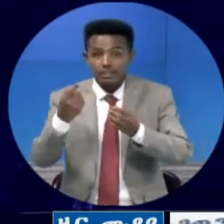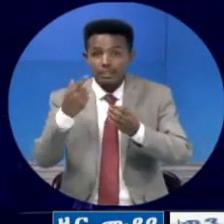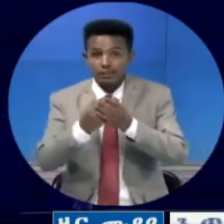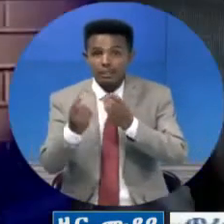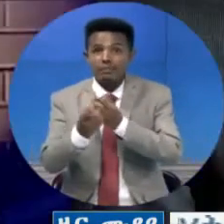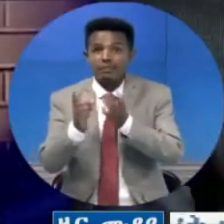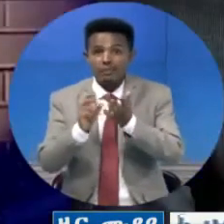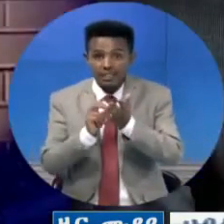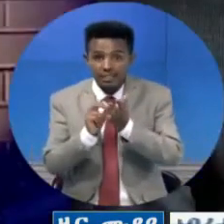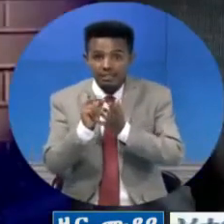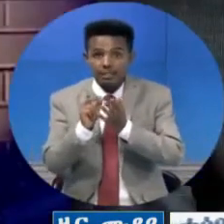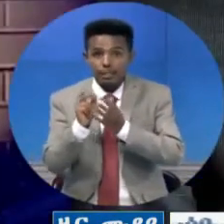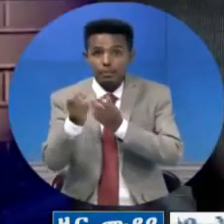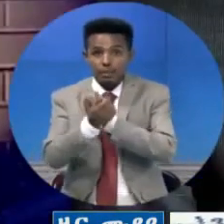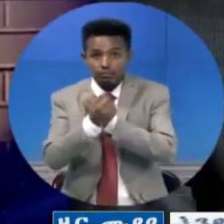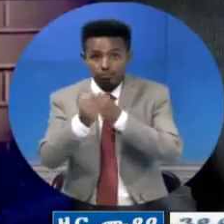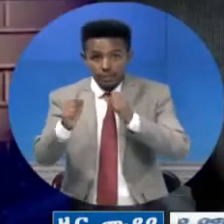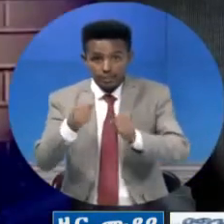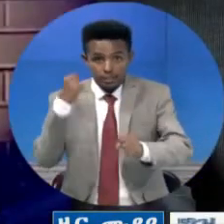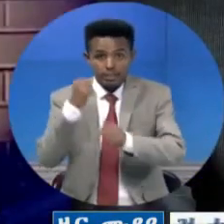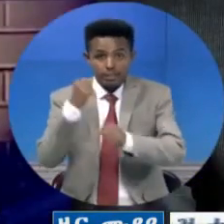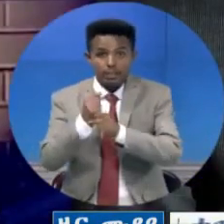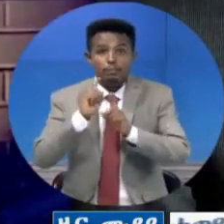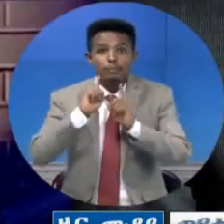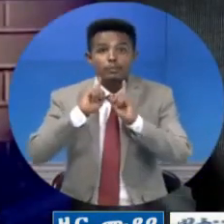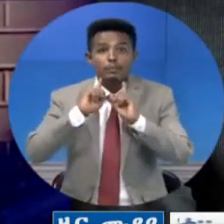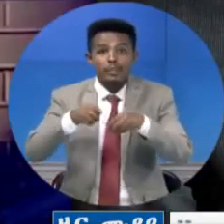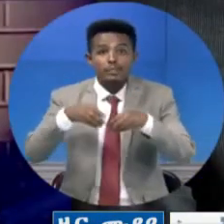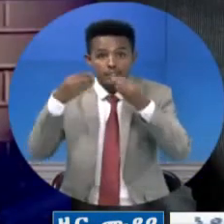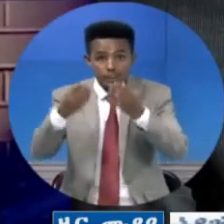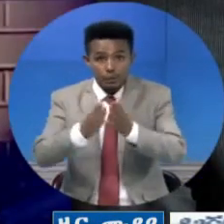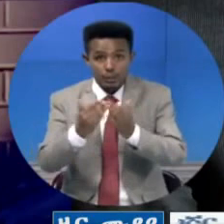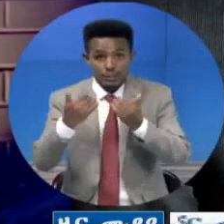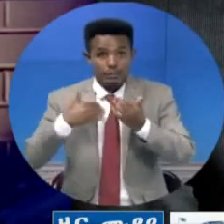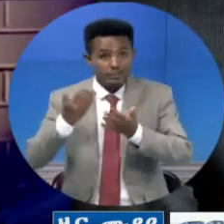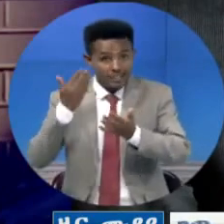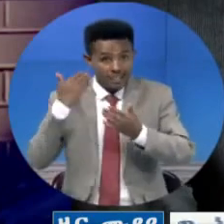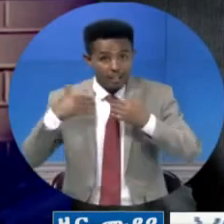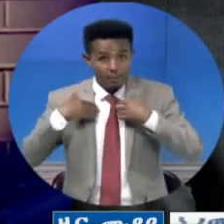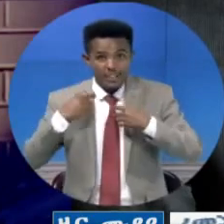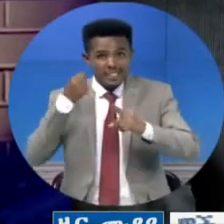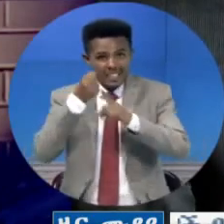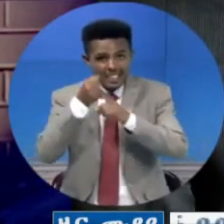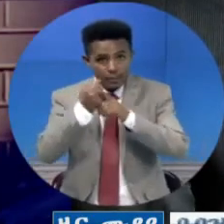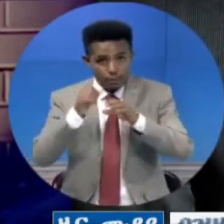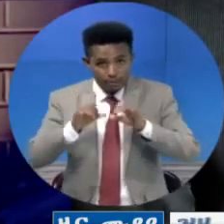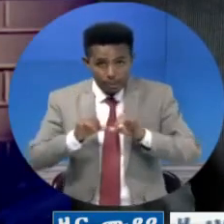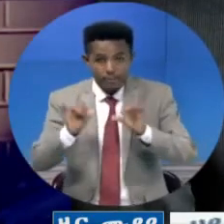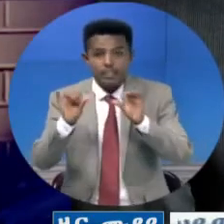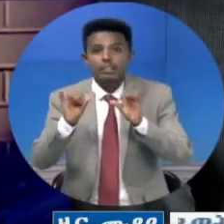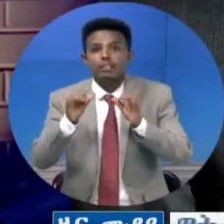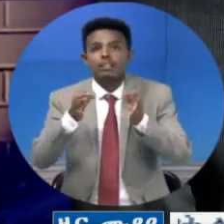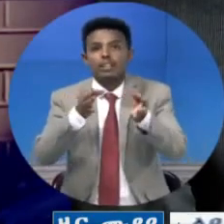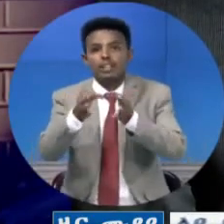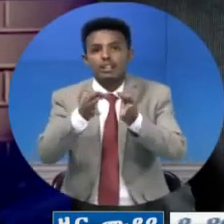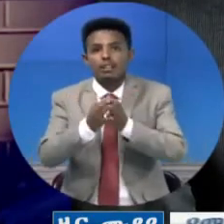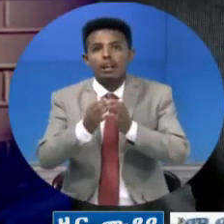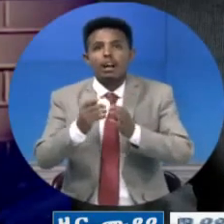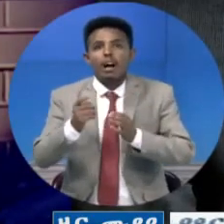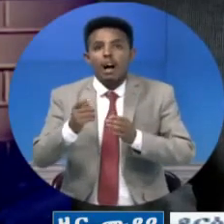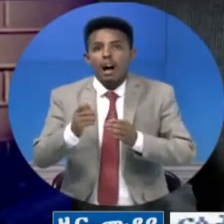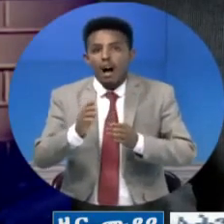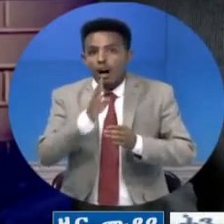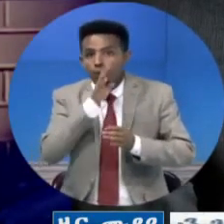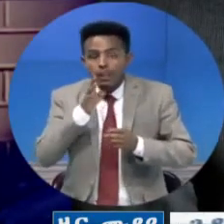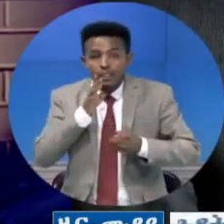የፍትህና የዲሞክራሲ ጥያቄዎች እንዲመለሱም ከዚህ በፊት የያዙትን አቋም በማስቀጠል ትግላቸው እንደሚቀጥል ነው ያረጋገጡት። አሉባልታ ይኑርም